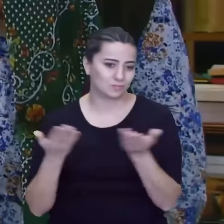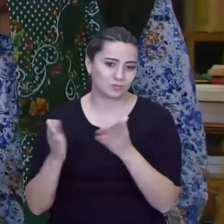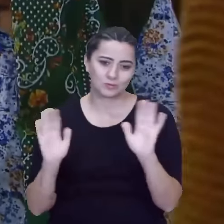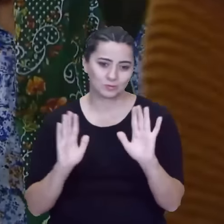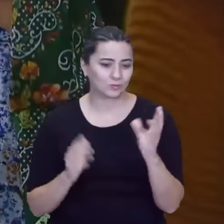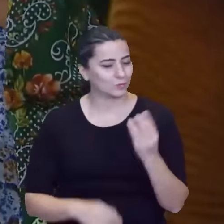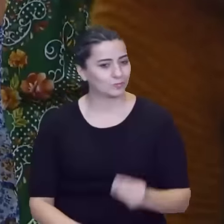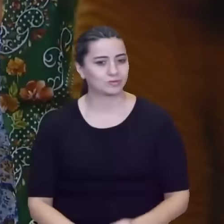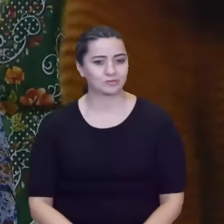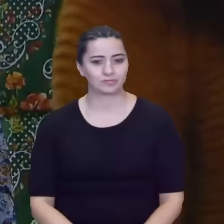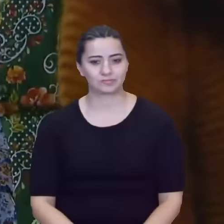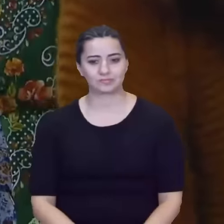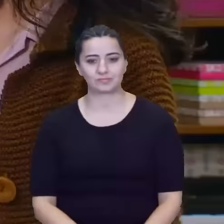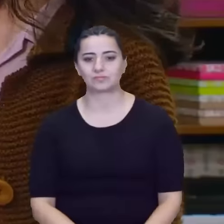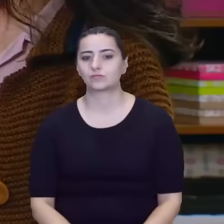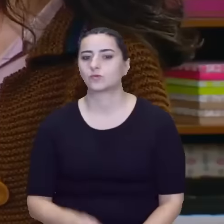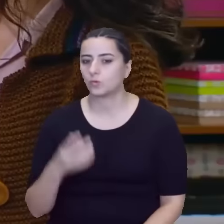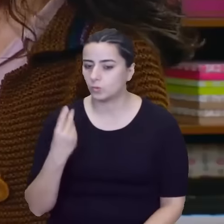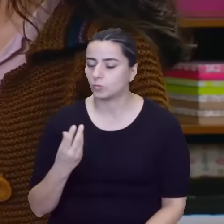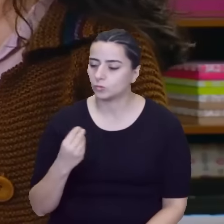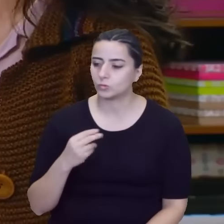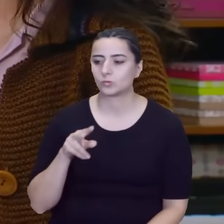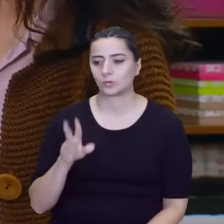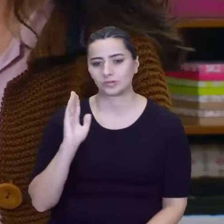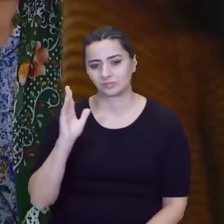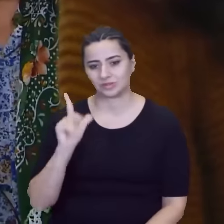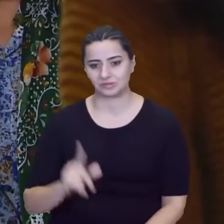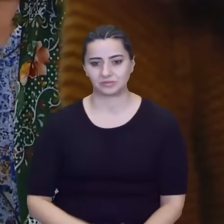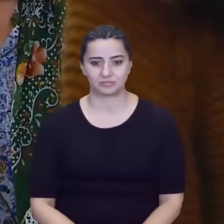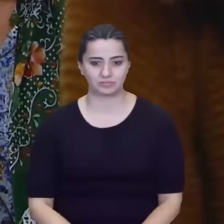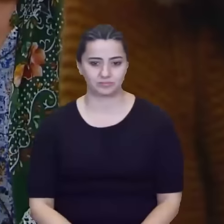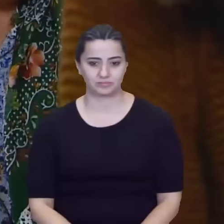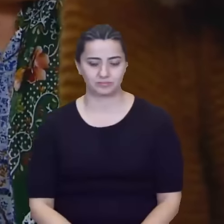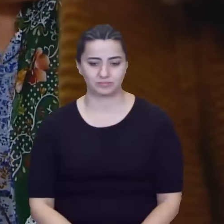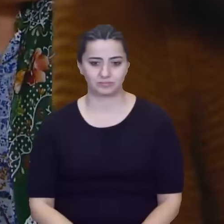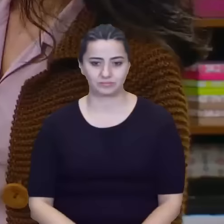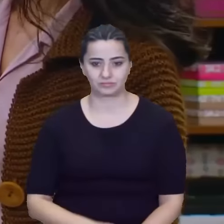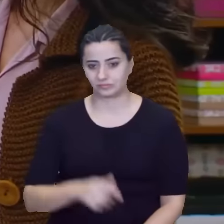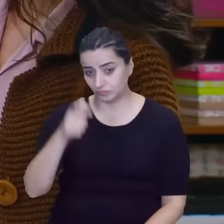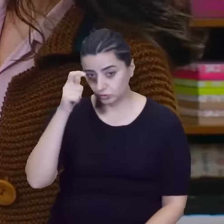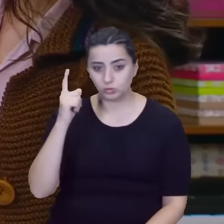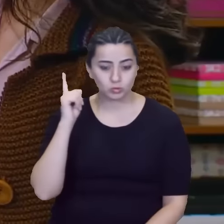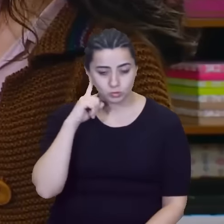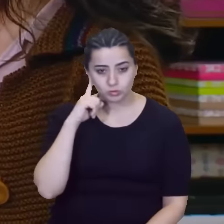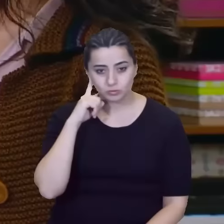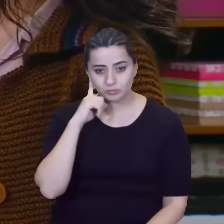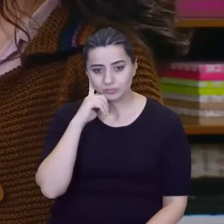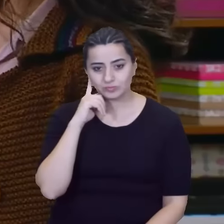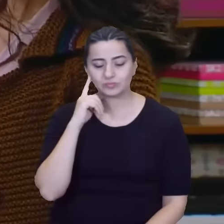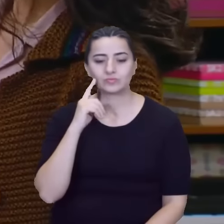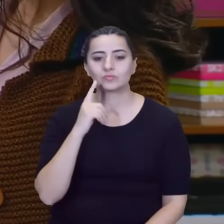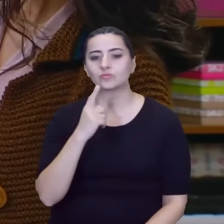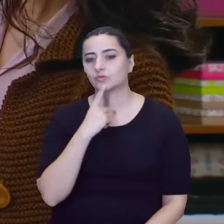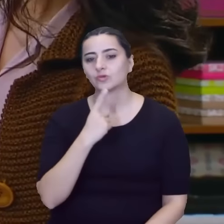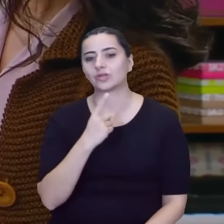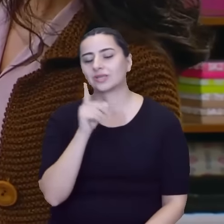sizi artık yolcu mu etsek? Tabii efendim yolcu yolunda gerek. Ata yutmamış gibi. Türkiye'de duydum ben bu